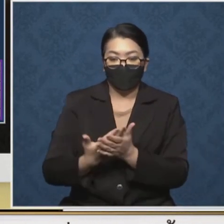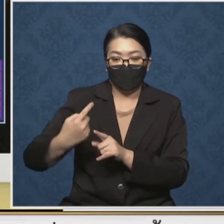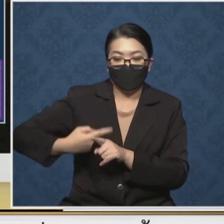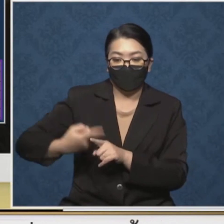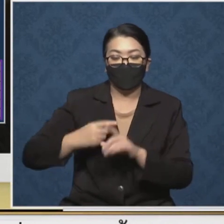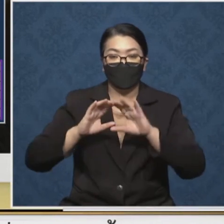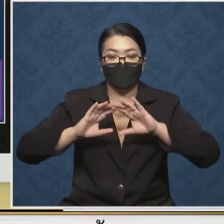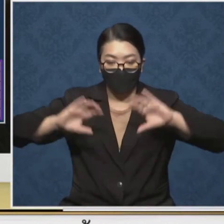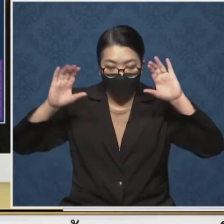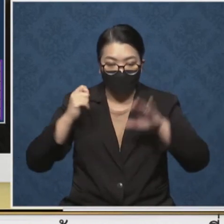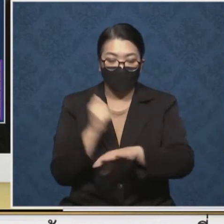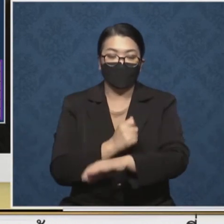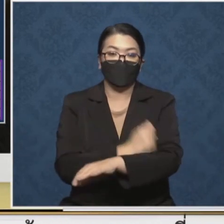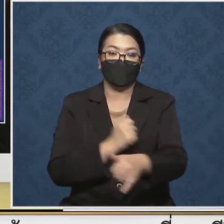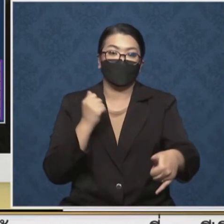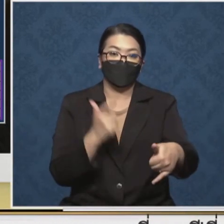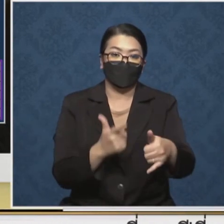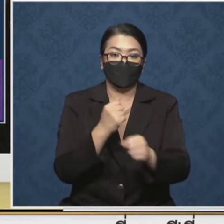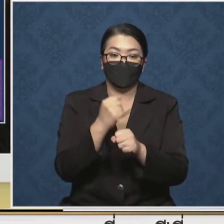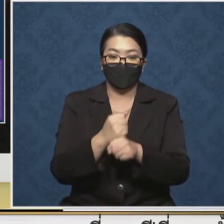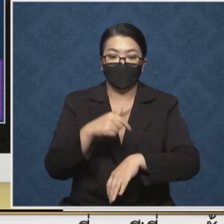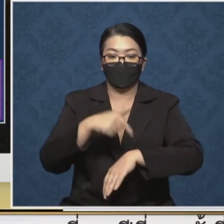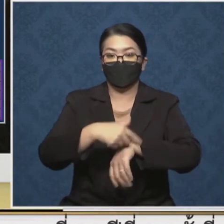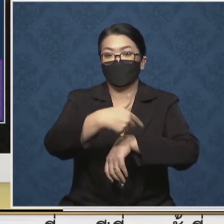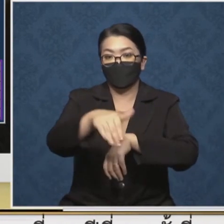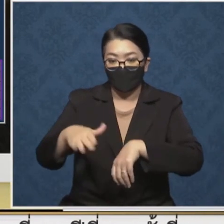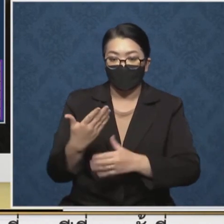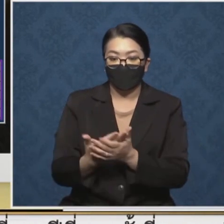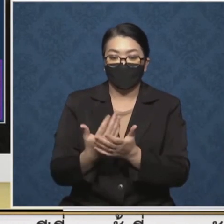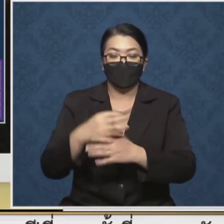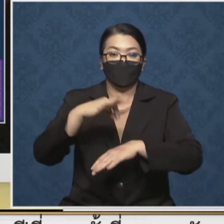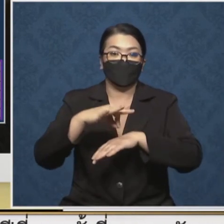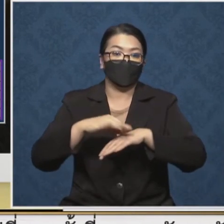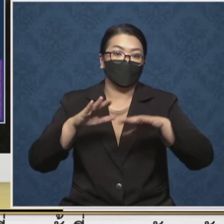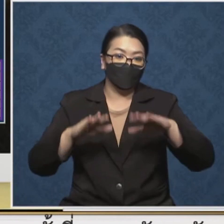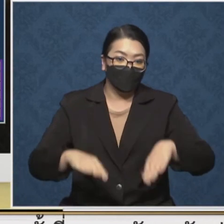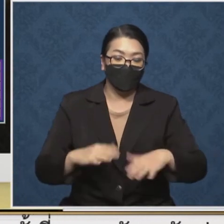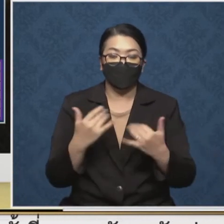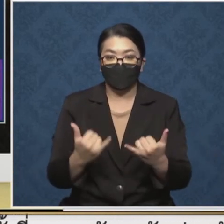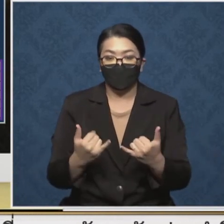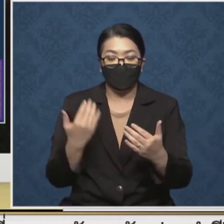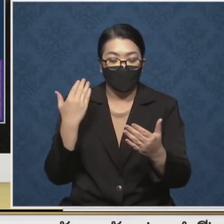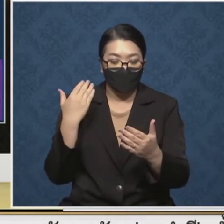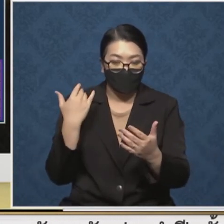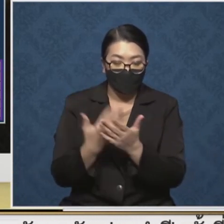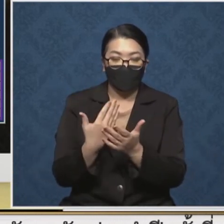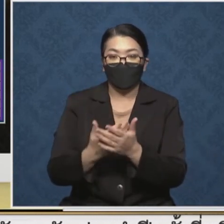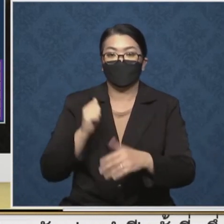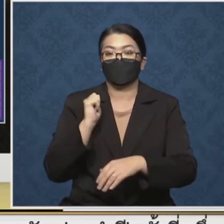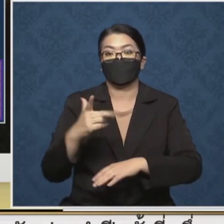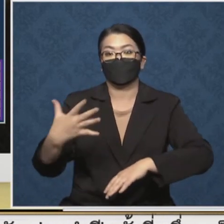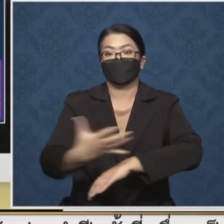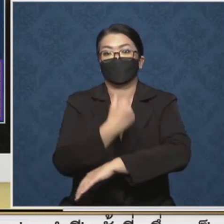การพนักงานลูกจ้างเป็นค่าทำการนอกเวลาเป็นค่ารถประจำตำแหน่งจนไปถึงเป็ค่าจ้างเหมาวรอป